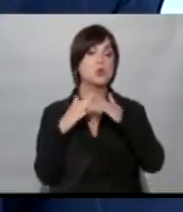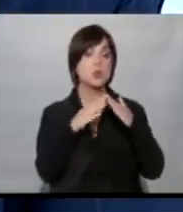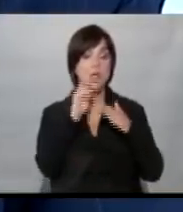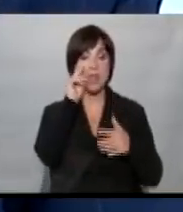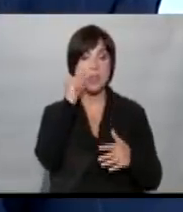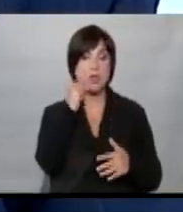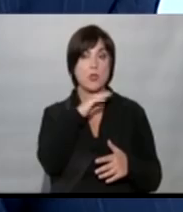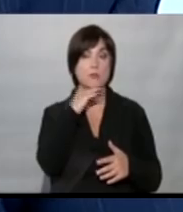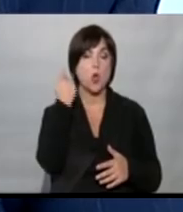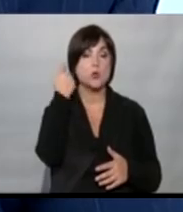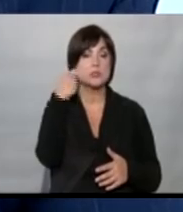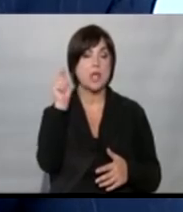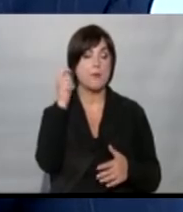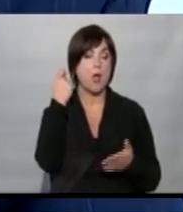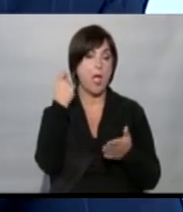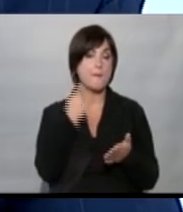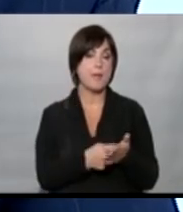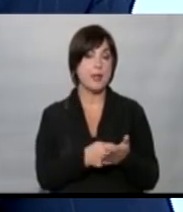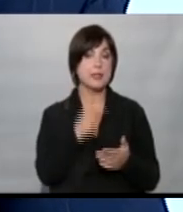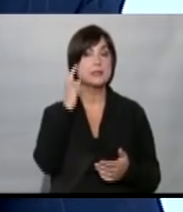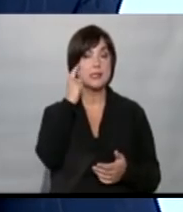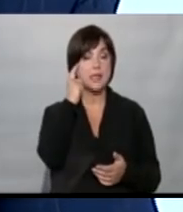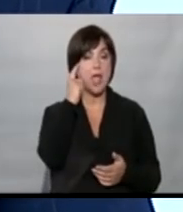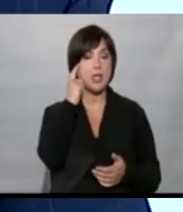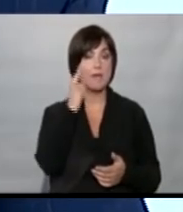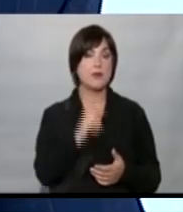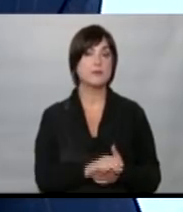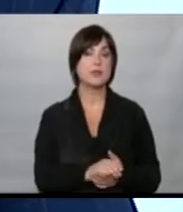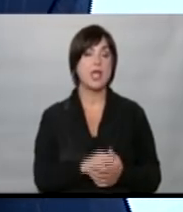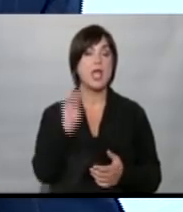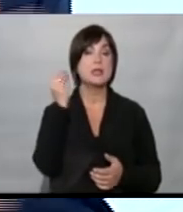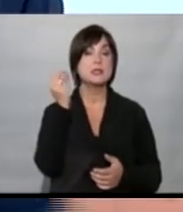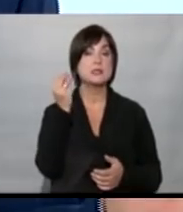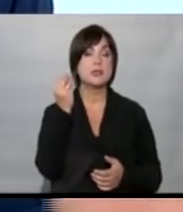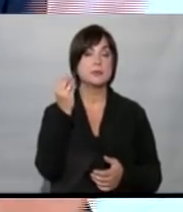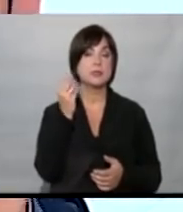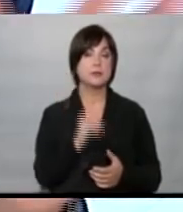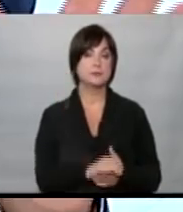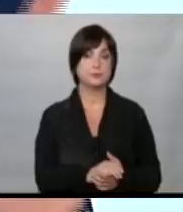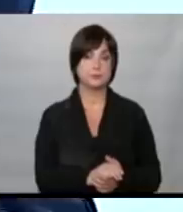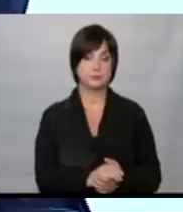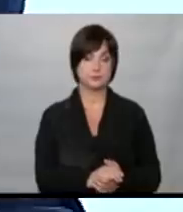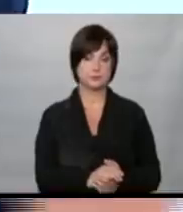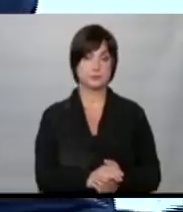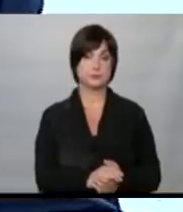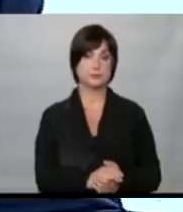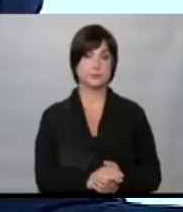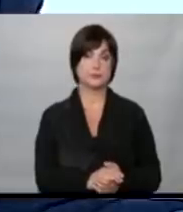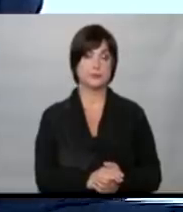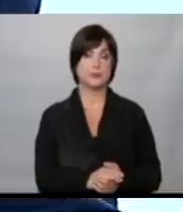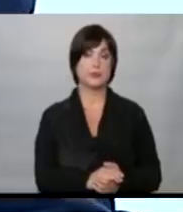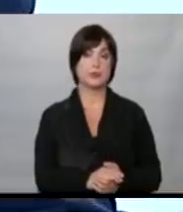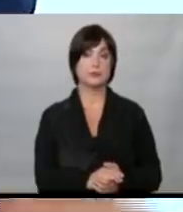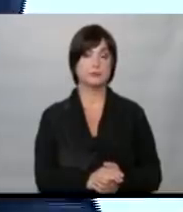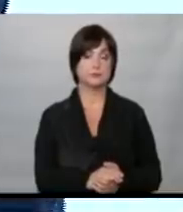народи многу скапо ја плати. Сеќаваме нели на Српска крајна, не, слушајте ме добро. Оставете везден Србија и Босна.